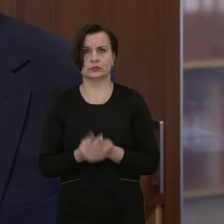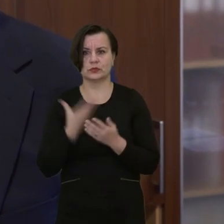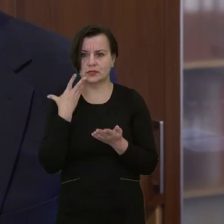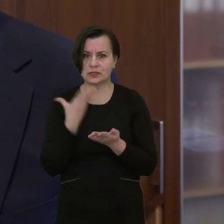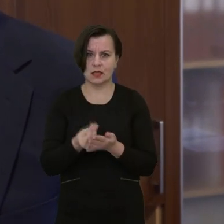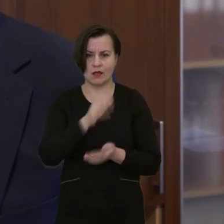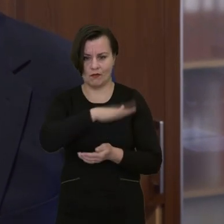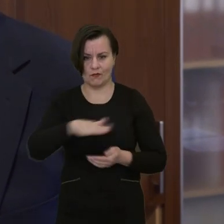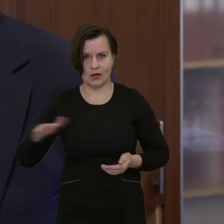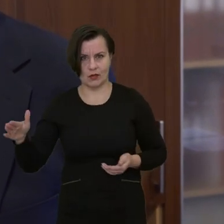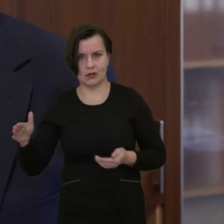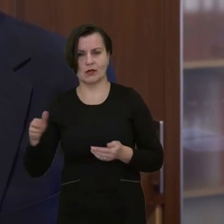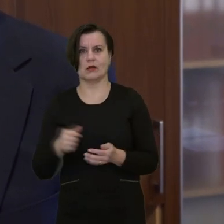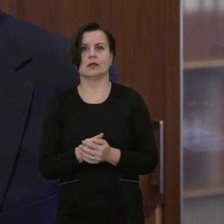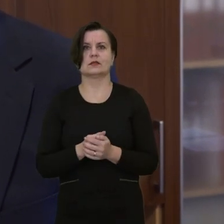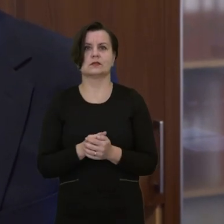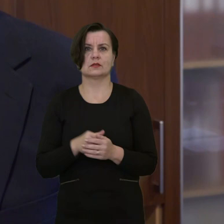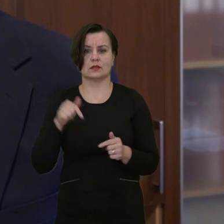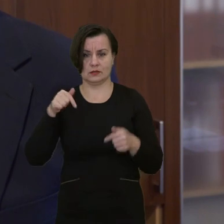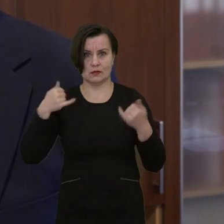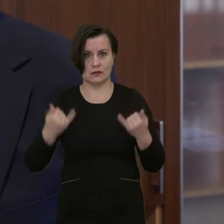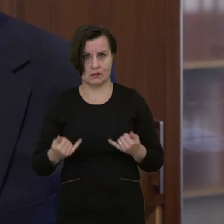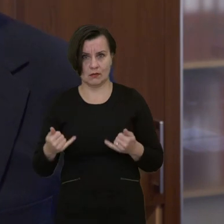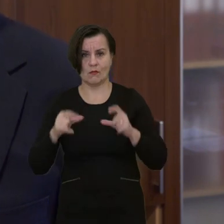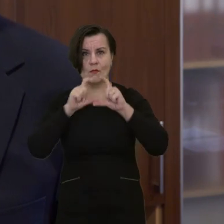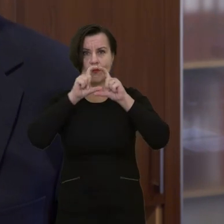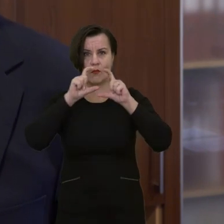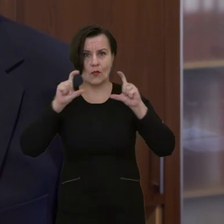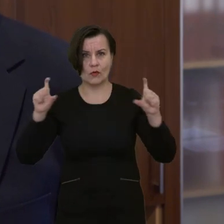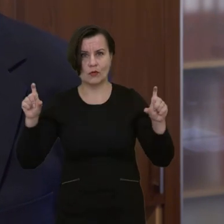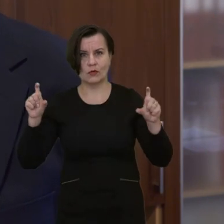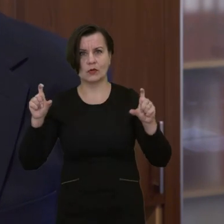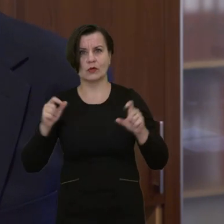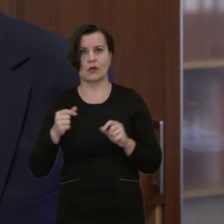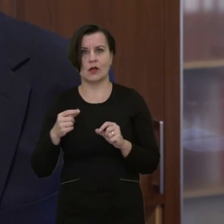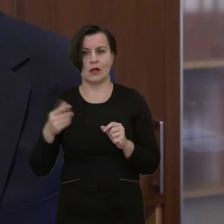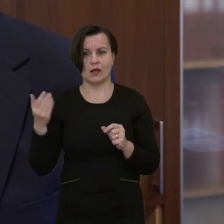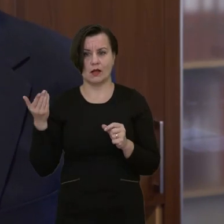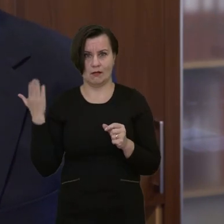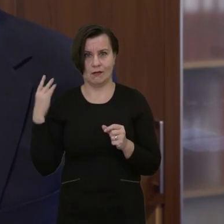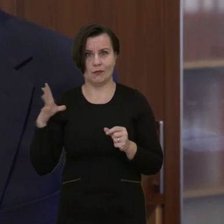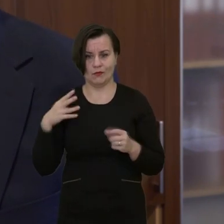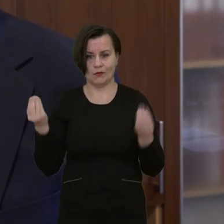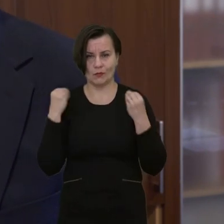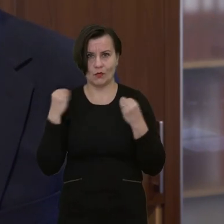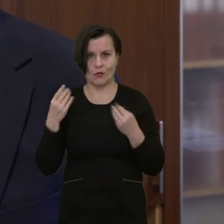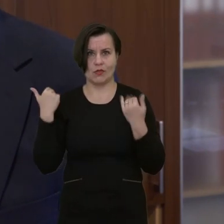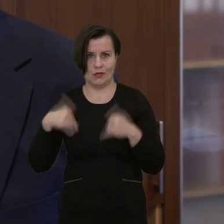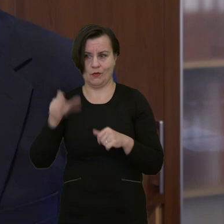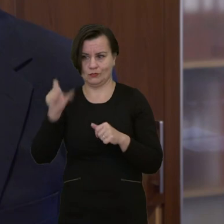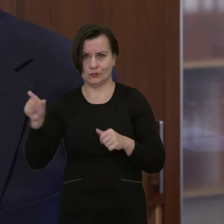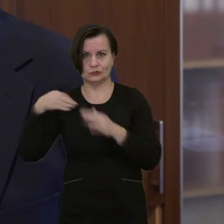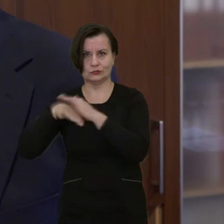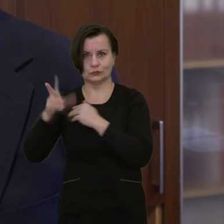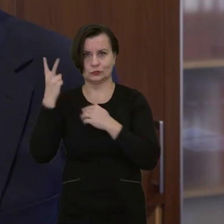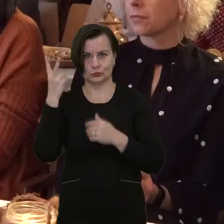savo auklėtinių pasiekimais. Na ir tuo, kad šiandieninės mokyklos buvusių mokinių tarpe yra net